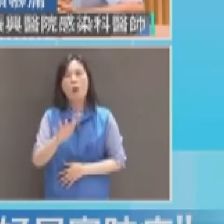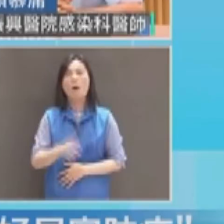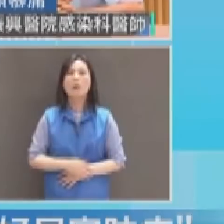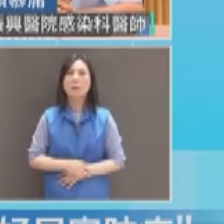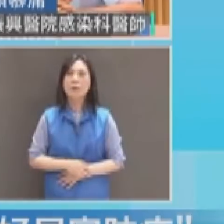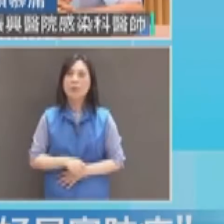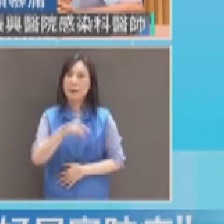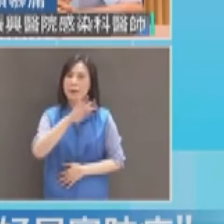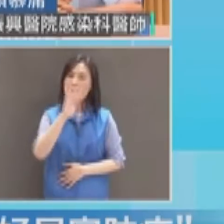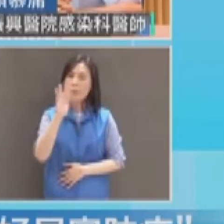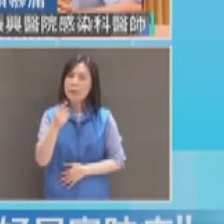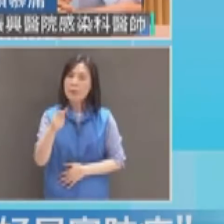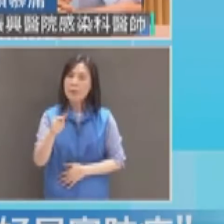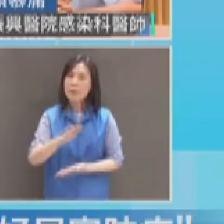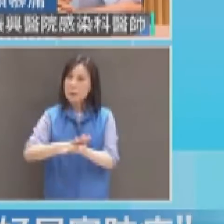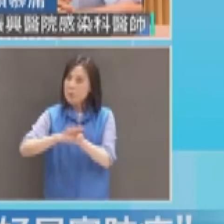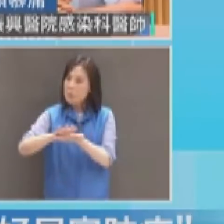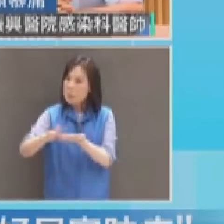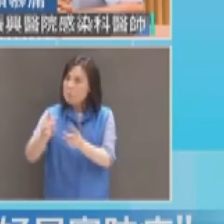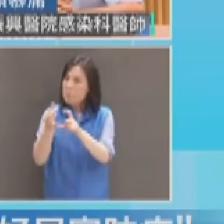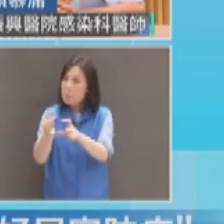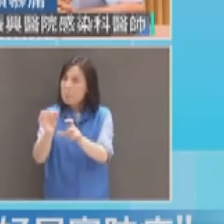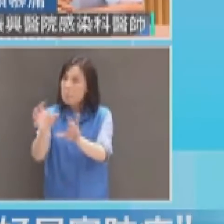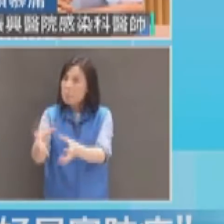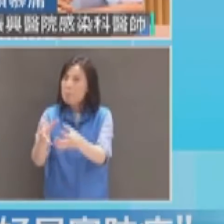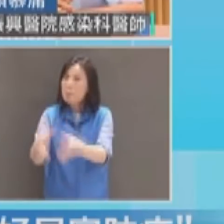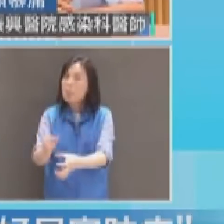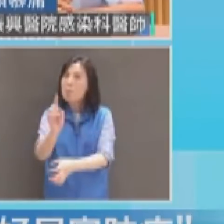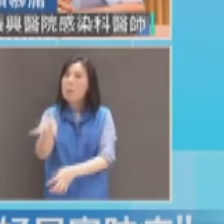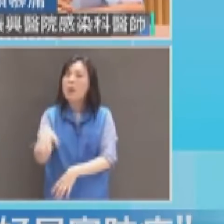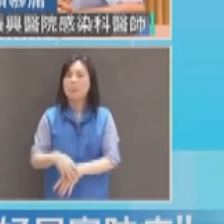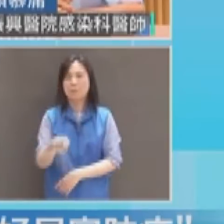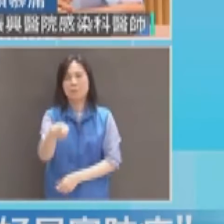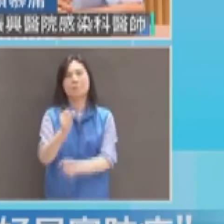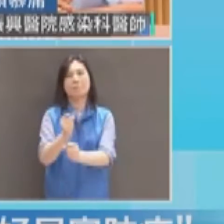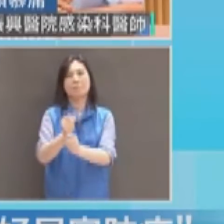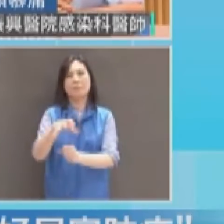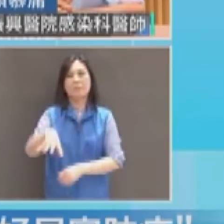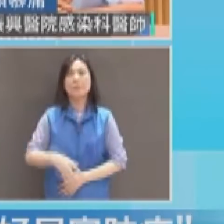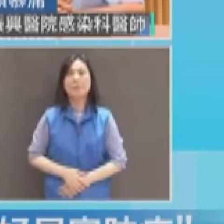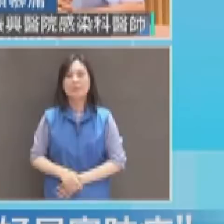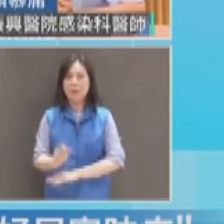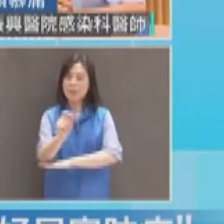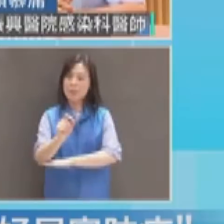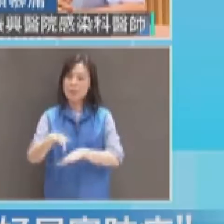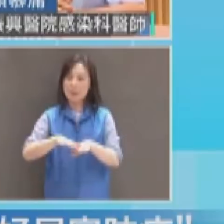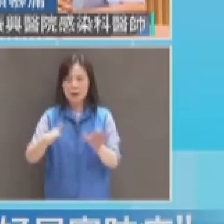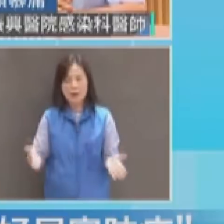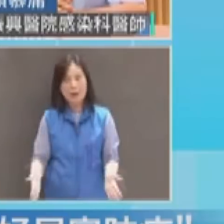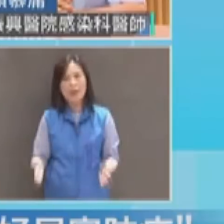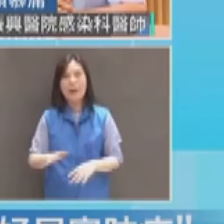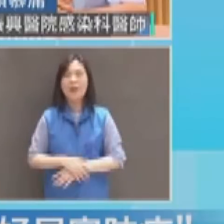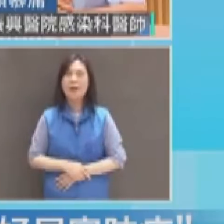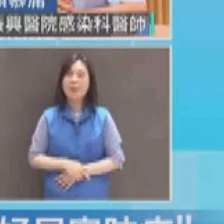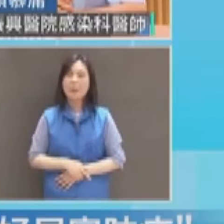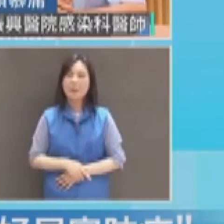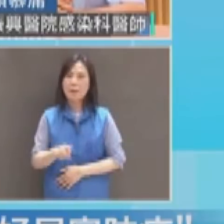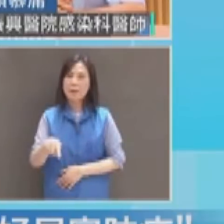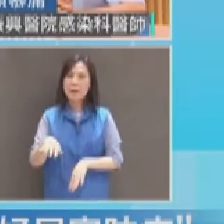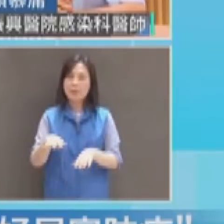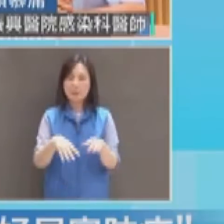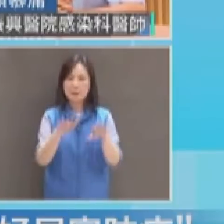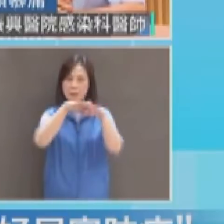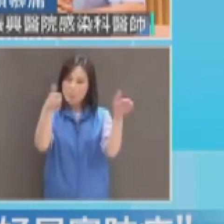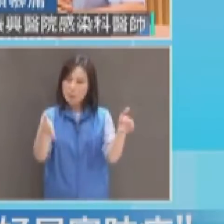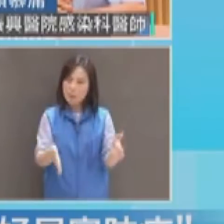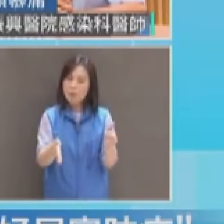垒的绝对清洁区要设在什么地方？就是你上班的地方，你的办公桌、你的办公室或者你的柜台等